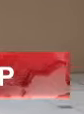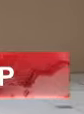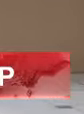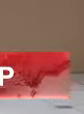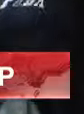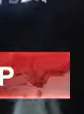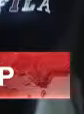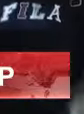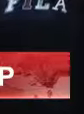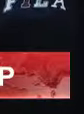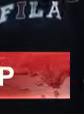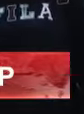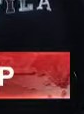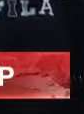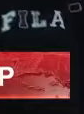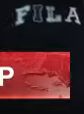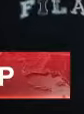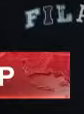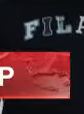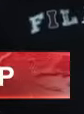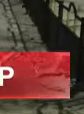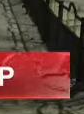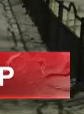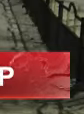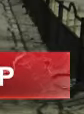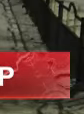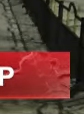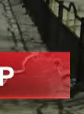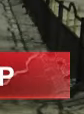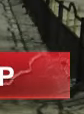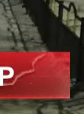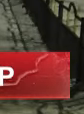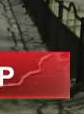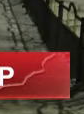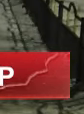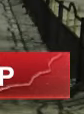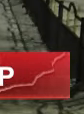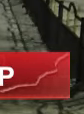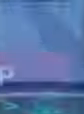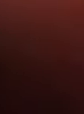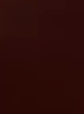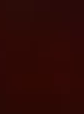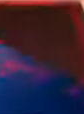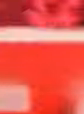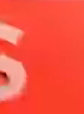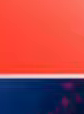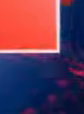студент барар жер таппай жүр. Мәселенің мәнісін мен Өзгеріс Қонар анықтап көрдім.